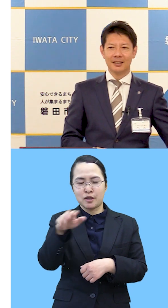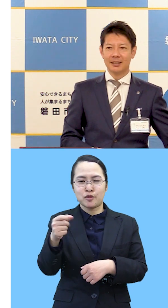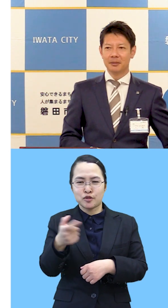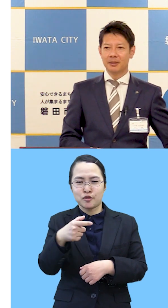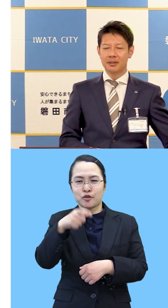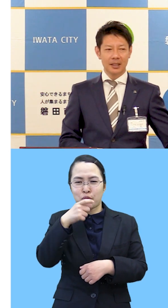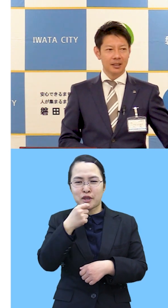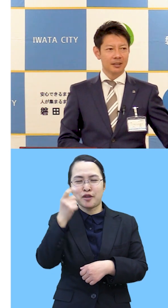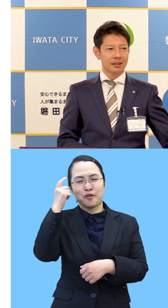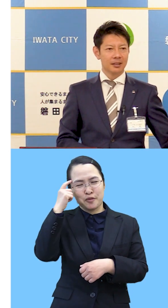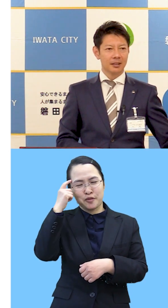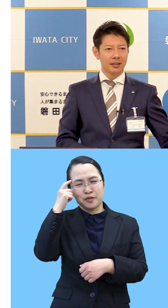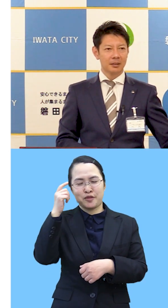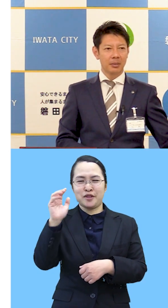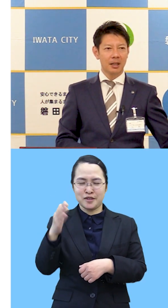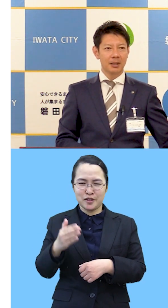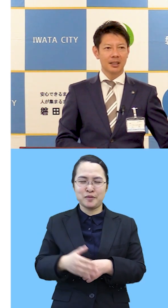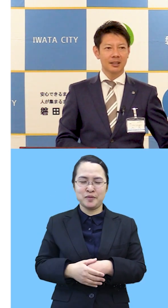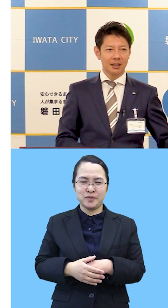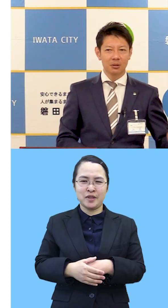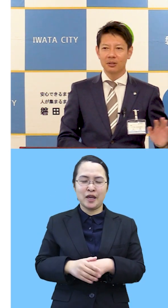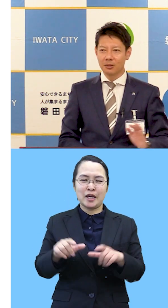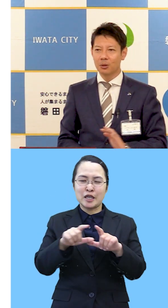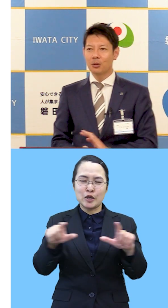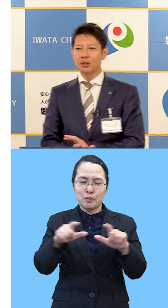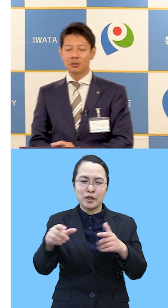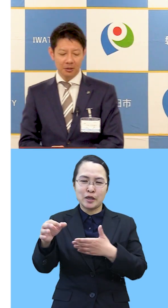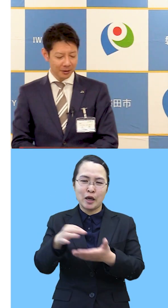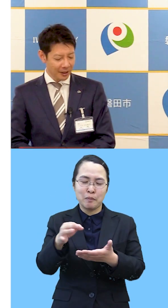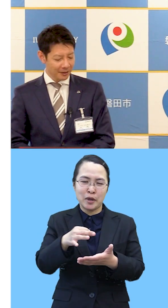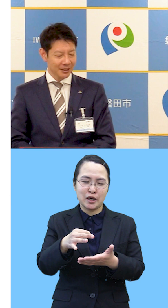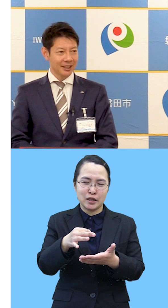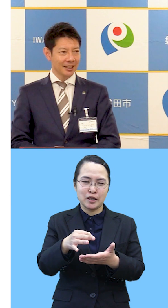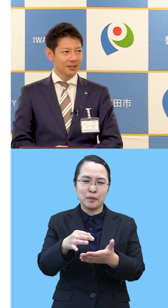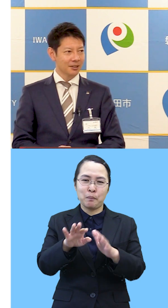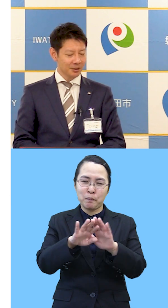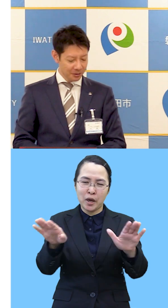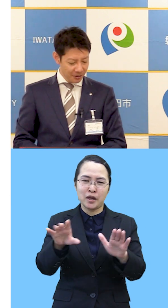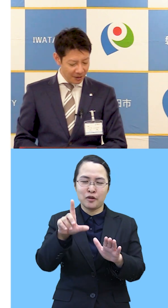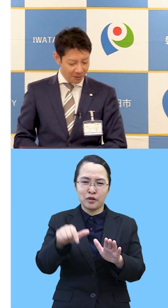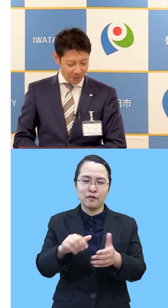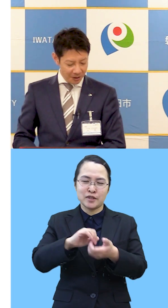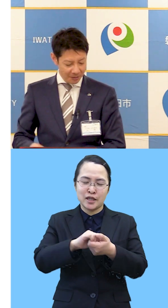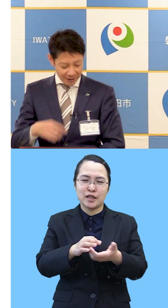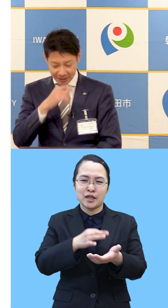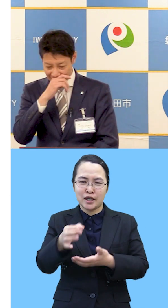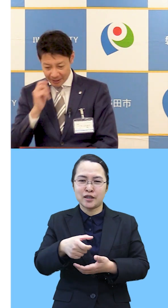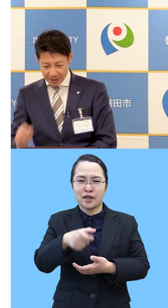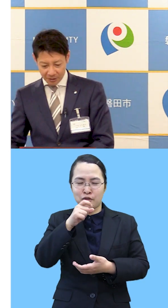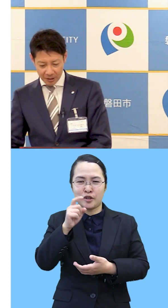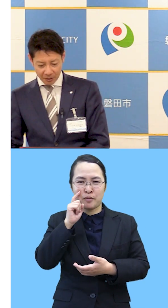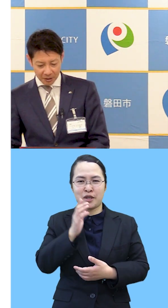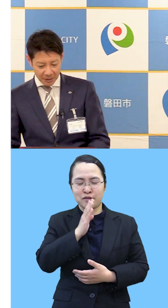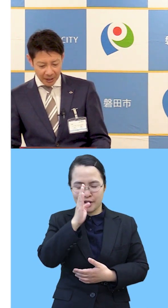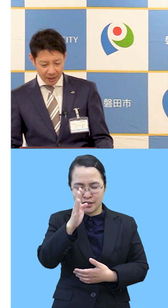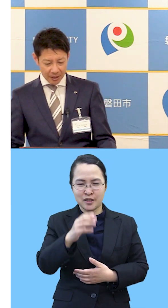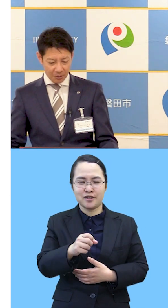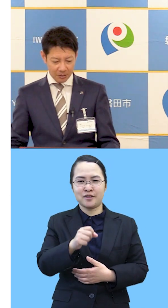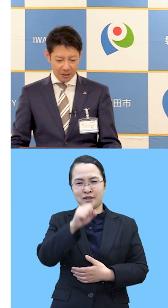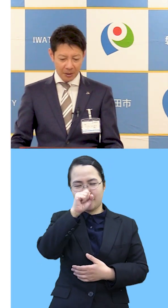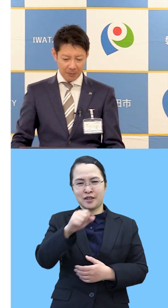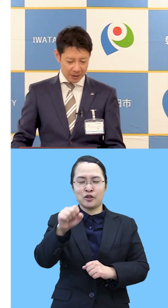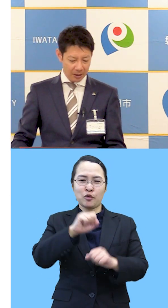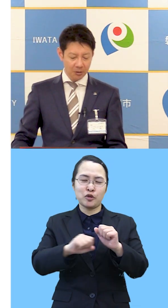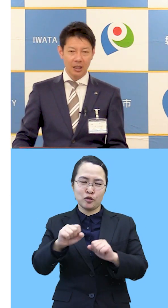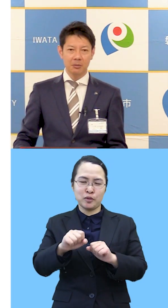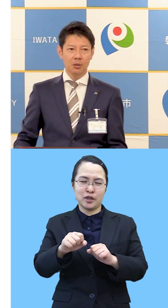ますが、ぜひ一般販売されたらご購入をお願いをしたいなというふうに思います。非常にいい取り組みが